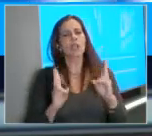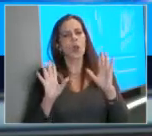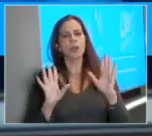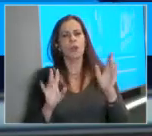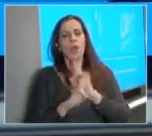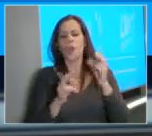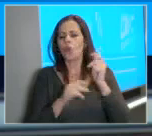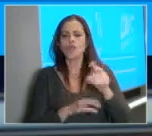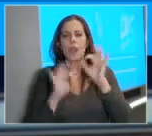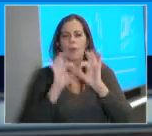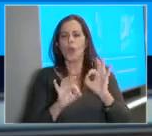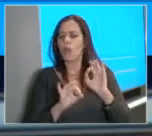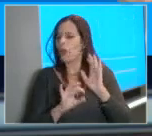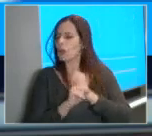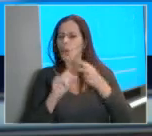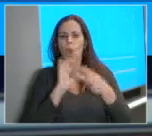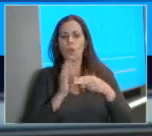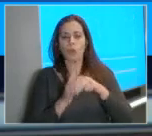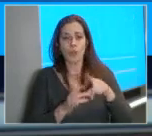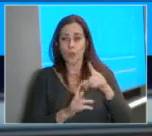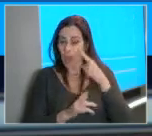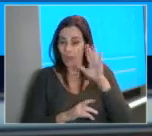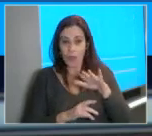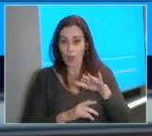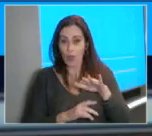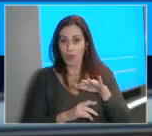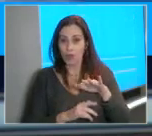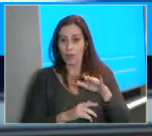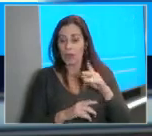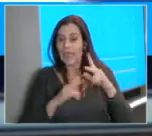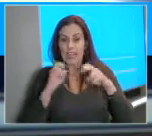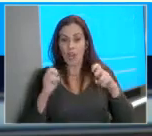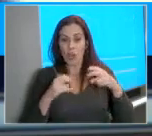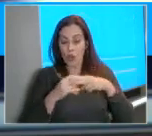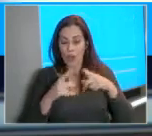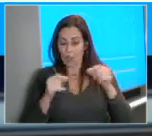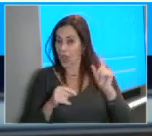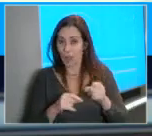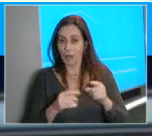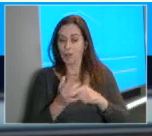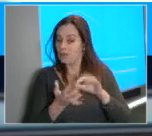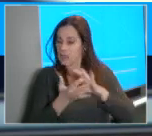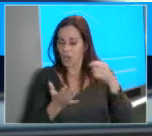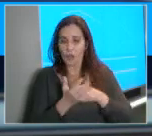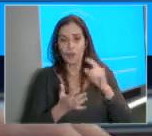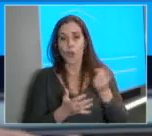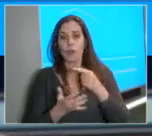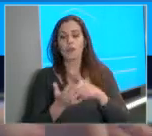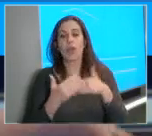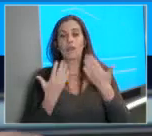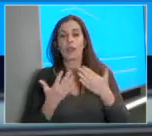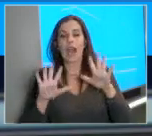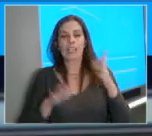לא לשחרר שום דבר, לא להוציא תוכניות. אתה רואה שאפילו קטנות לעוטף עזה, היה צריך להפעיל את כל מדינת ישראל, משרד האוצר וראש הממשלה, כדי